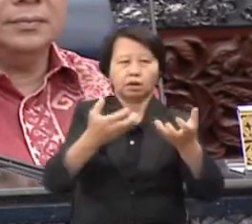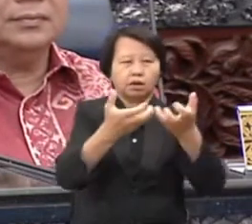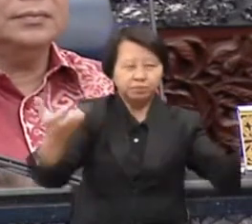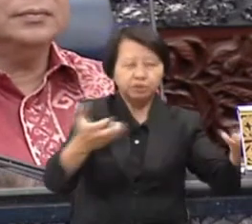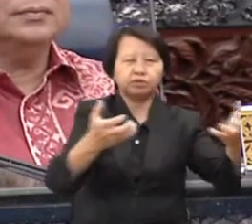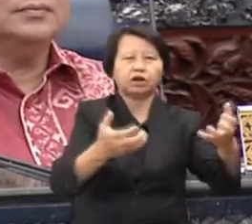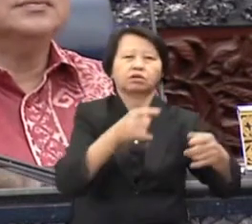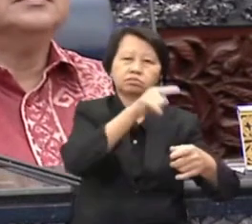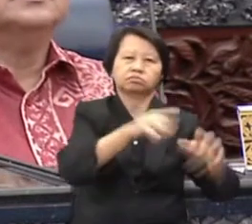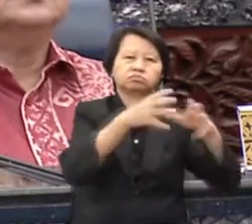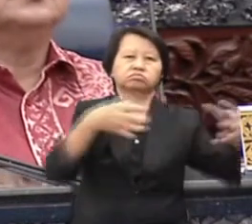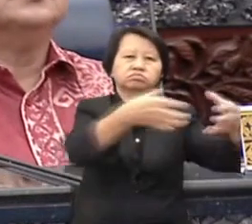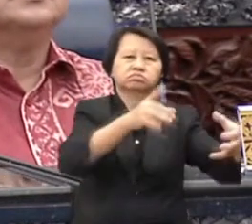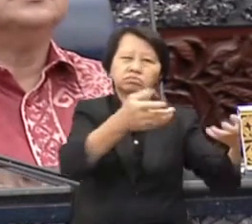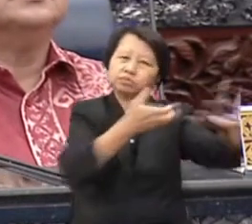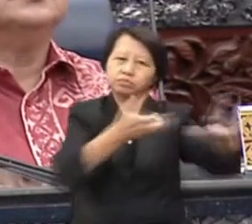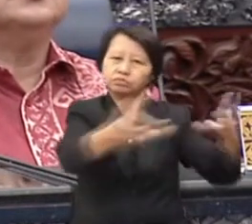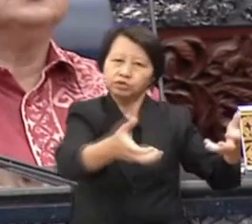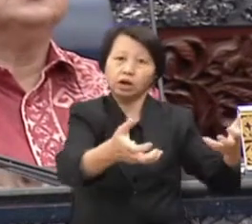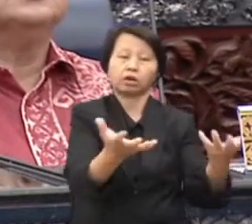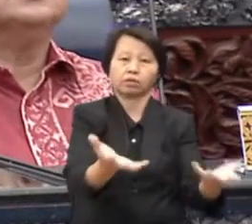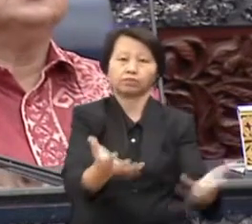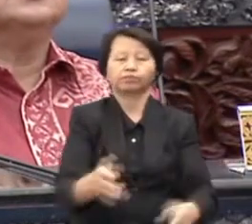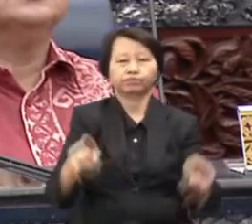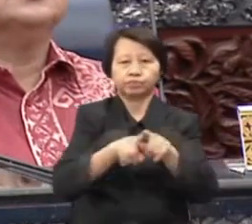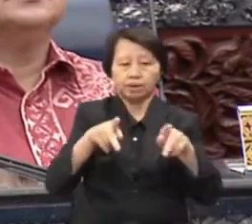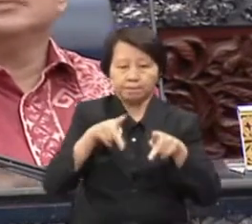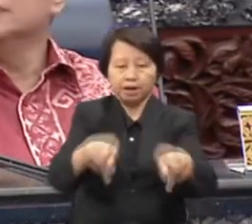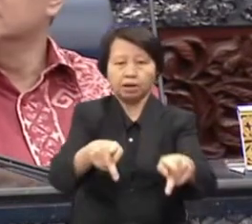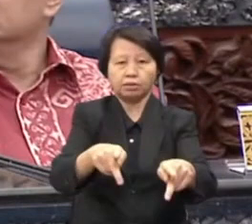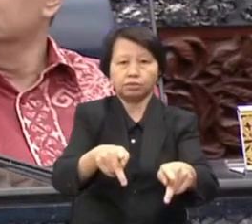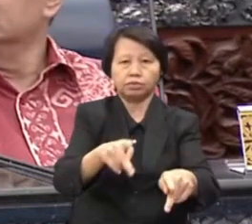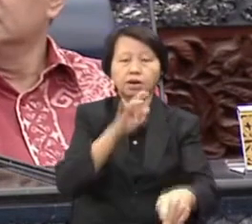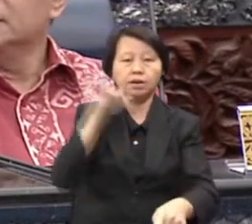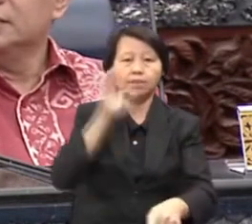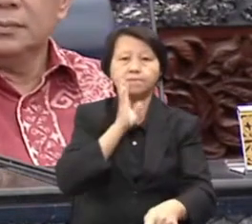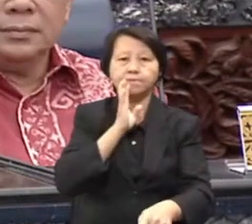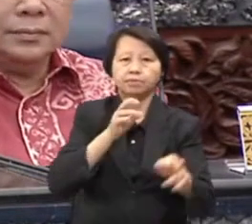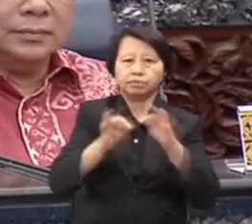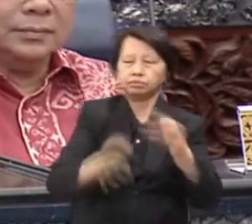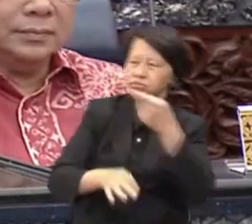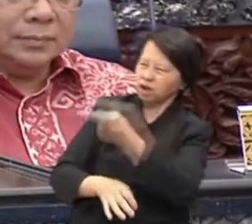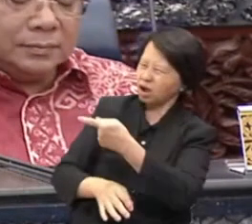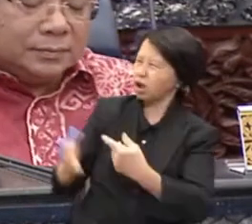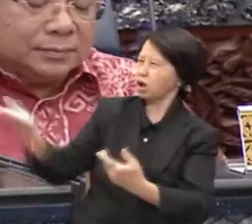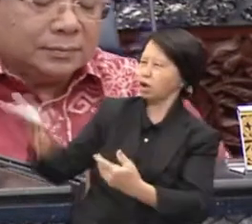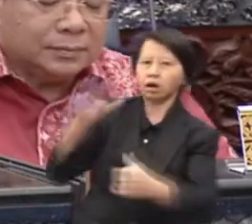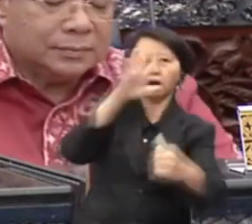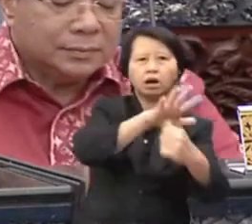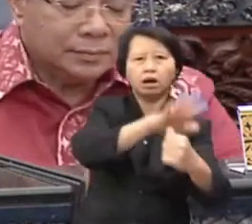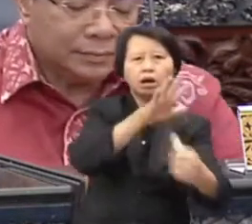dominasi tersebut di mana yang disebut oleh Pak Gus malam hujahan rame adalah satu penghinaan